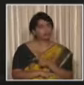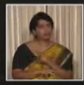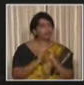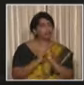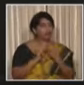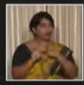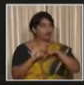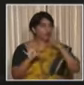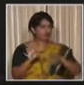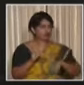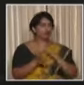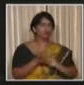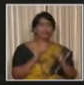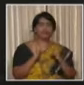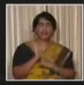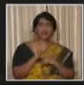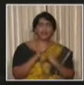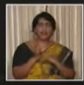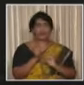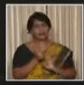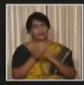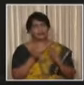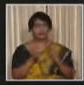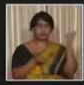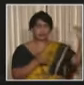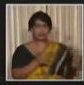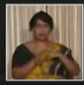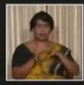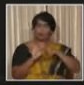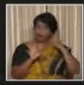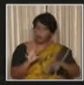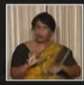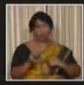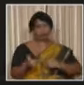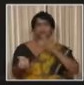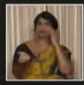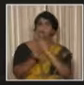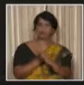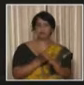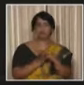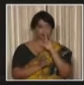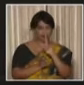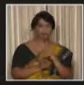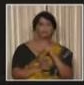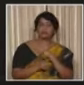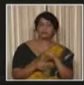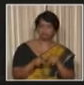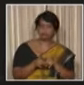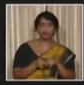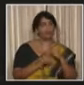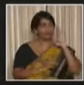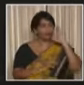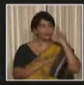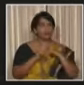ඉවත් වෙන්න අවශ්‍යයි VRS එකක් හරි මොකක් හරි අවශ්‍යයි කියලා ඒකට පහසුකම් සපයන්න අපි යෝජනා කරලා තියෙනවා. ඒ වගේම විශේෂයෙන්ම